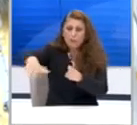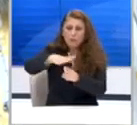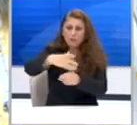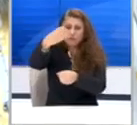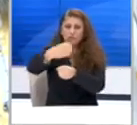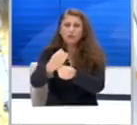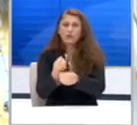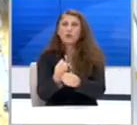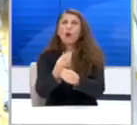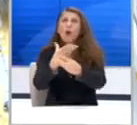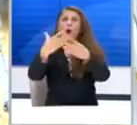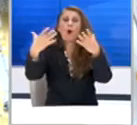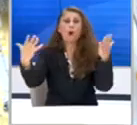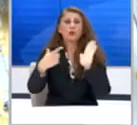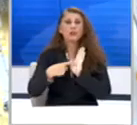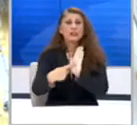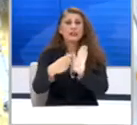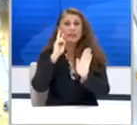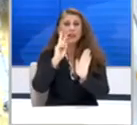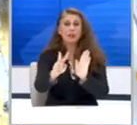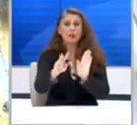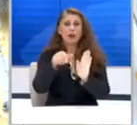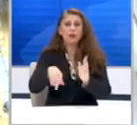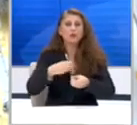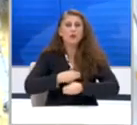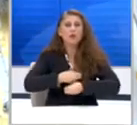Ούτω λαμψάτω το φως ημών